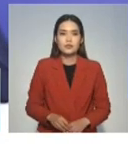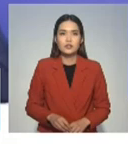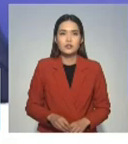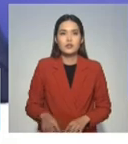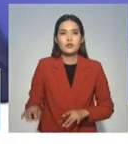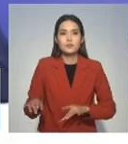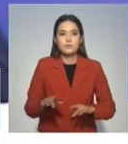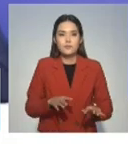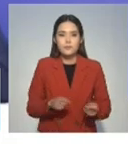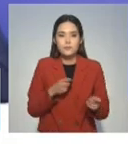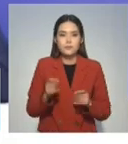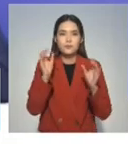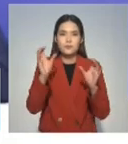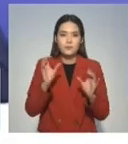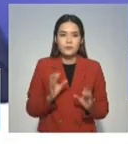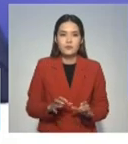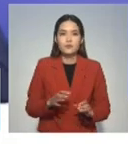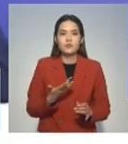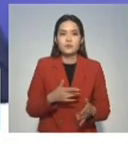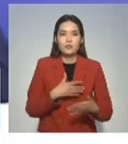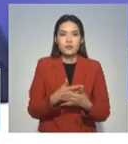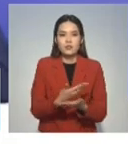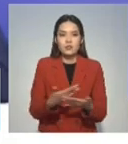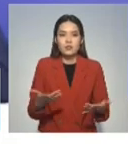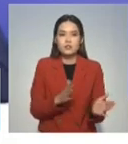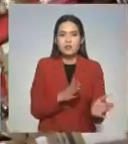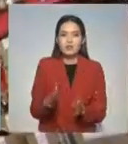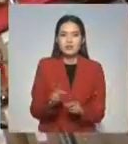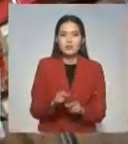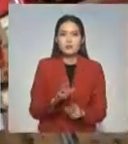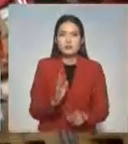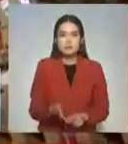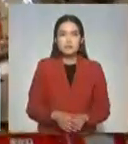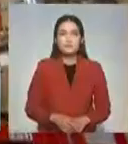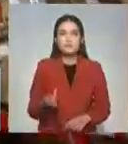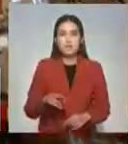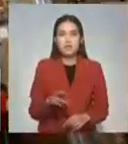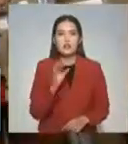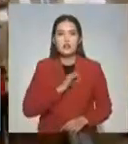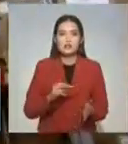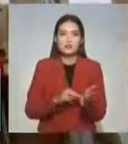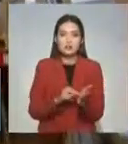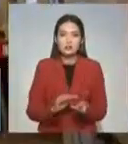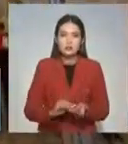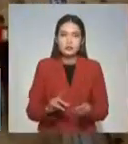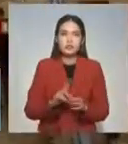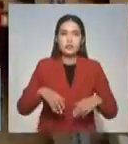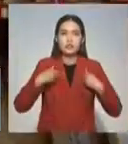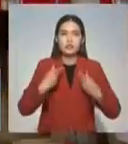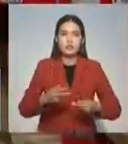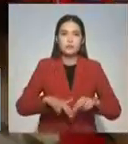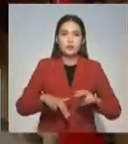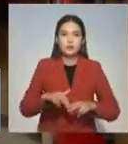доведению законных мер по 15% торговой надбавки. Для стабилизации цен также предлагают